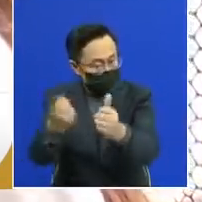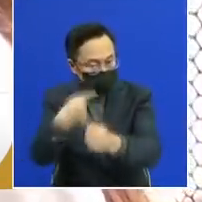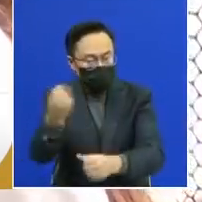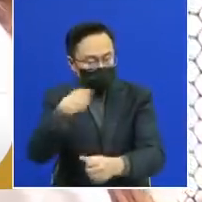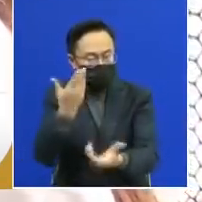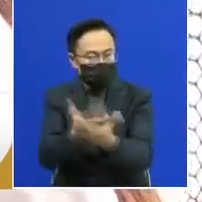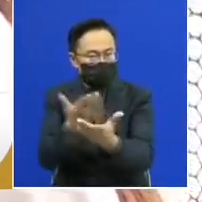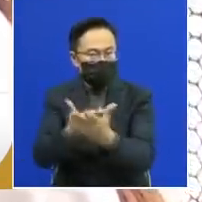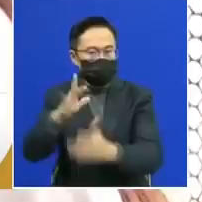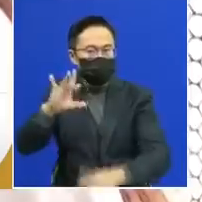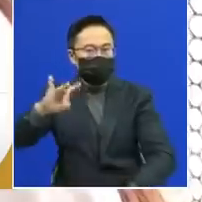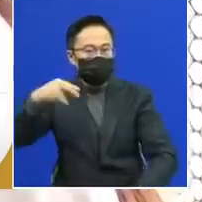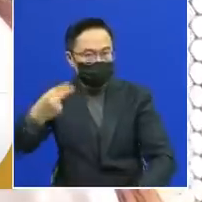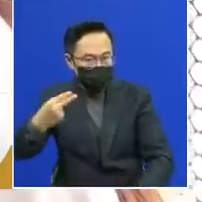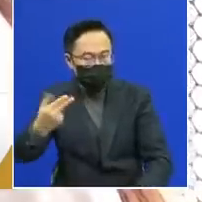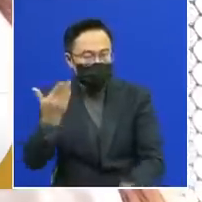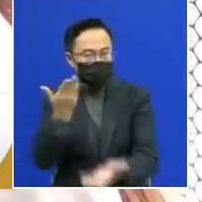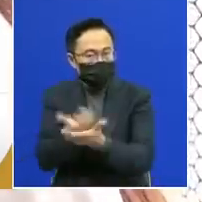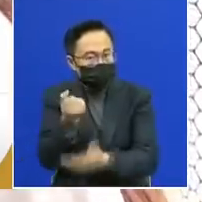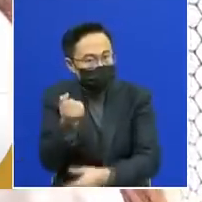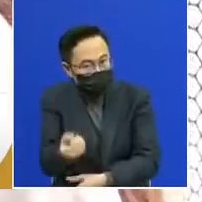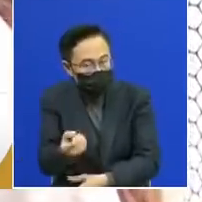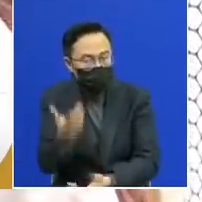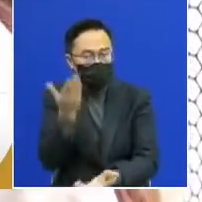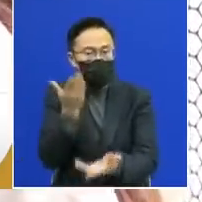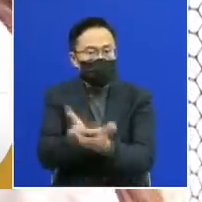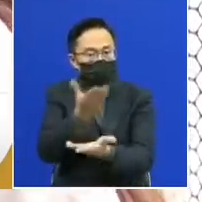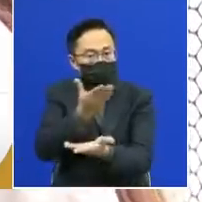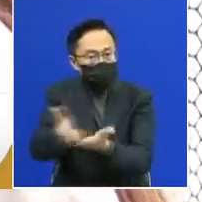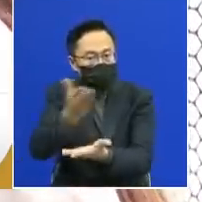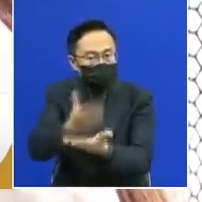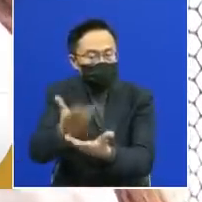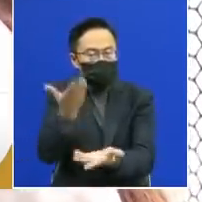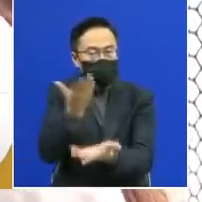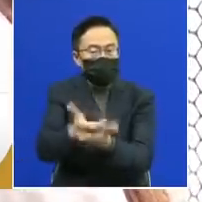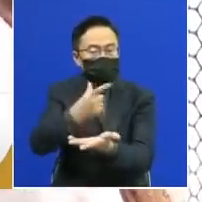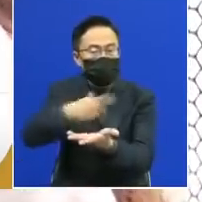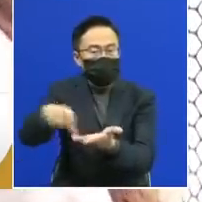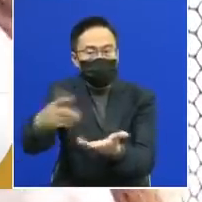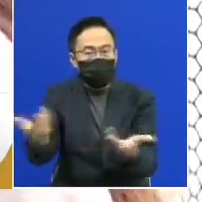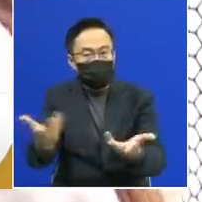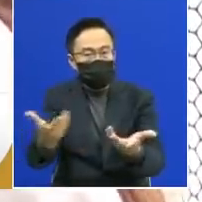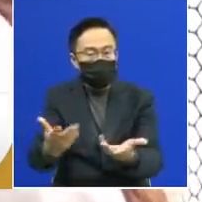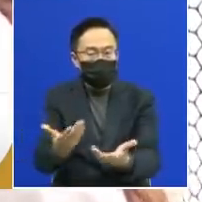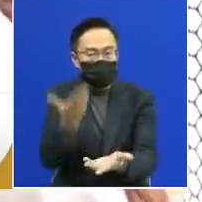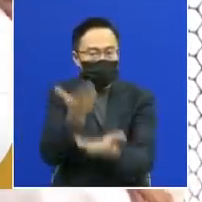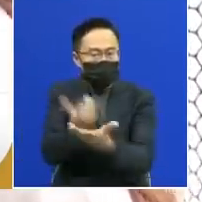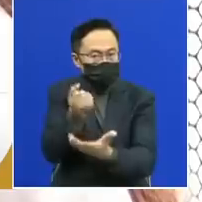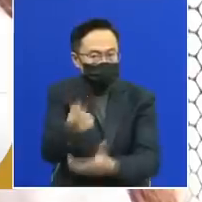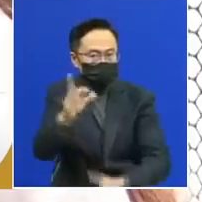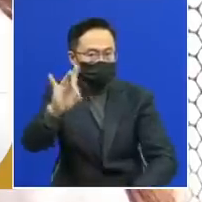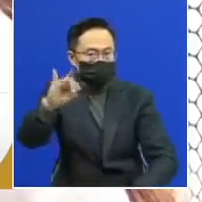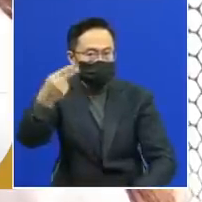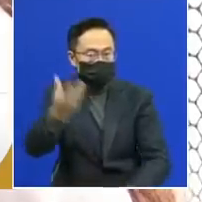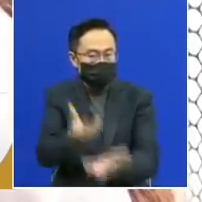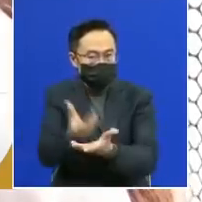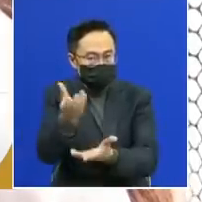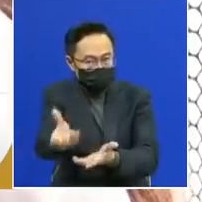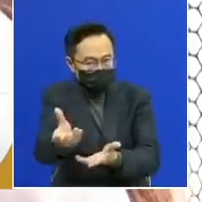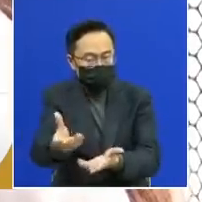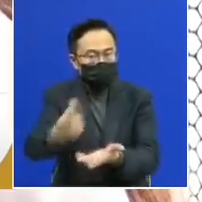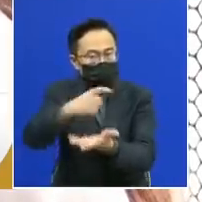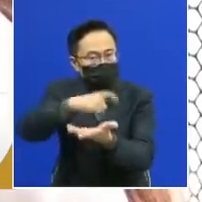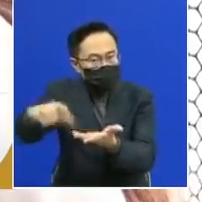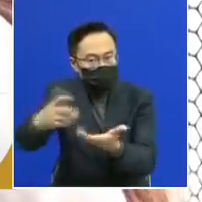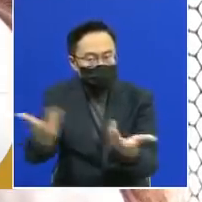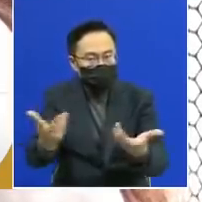80,000 บาทน้องเขาก็ถามว่าจะจ่ายเงินสดหรือว่าให้จ่ายโอนให้จ่ายผ่อนเอาอะไรเงี้ยค่ะแฟนพี่เขาม